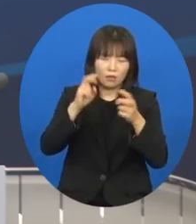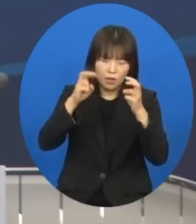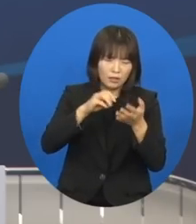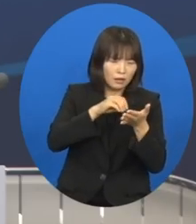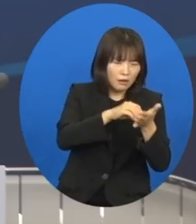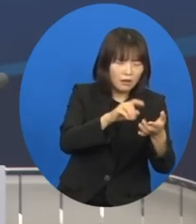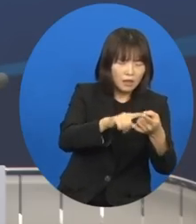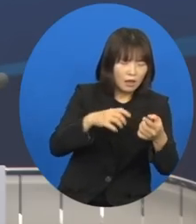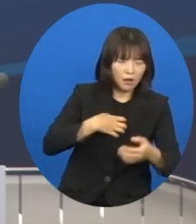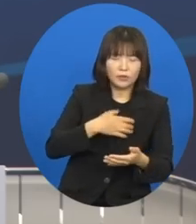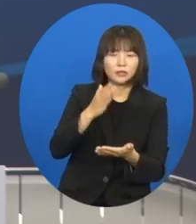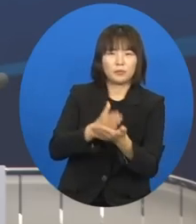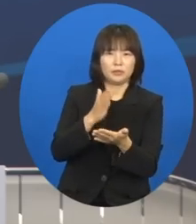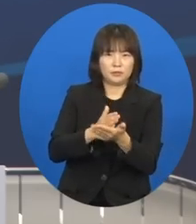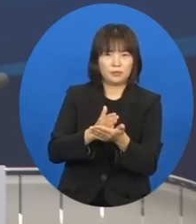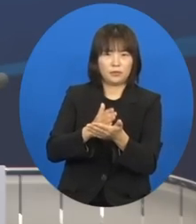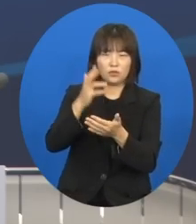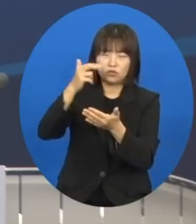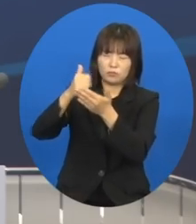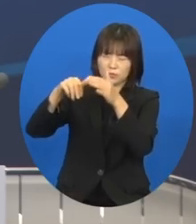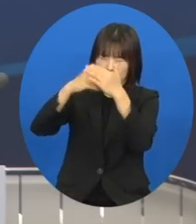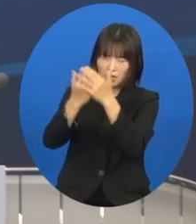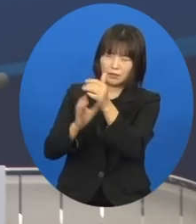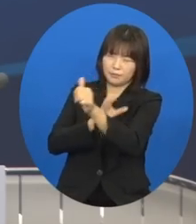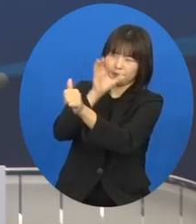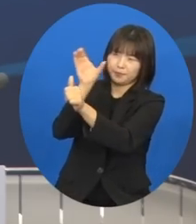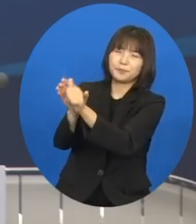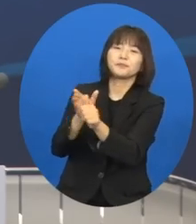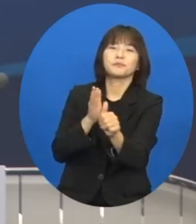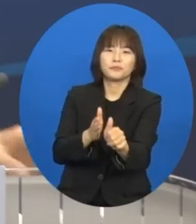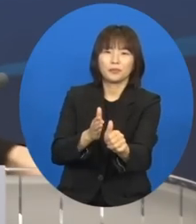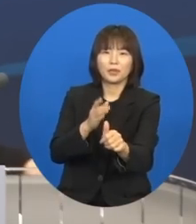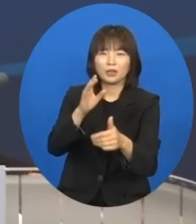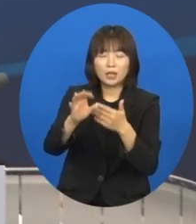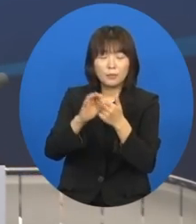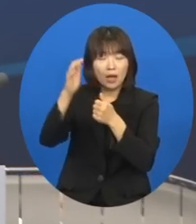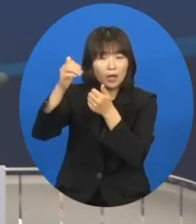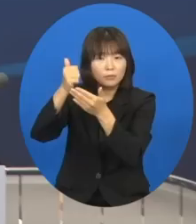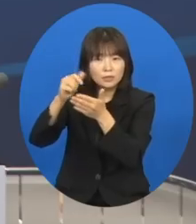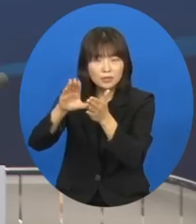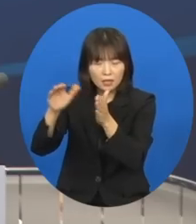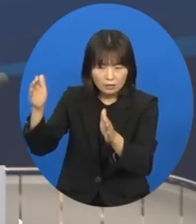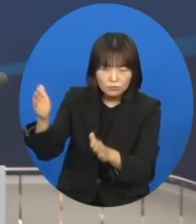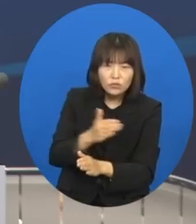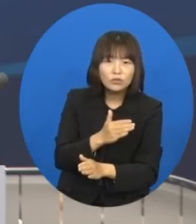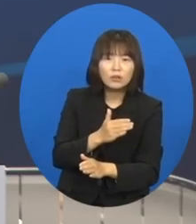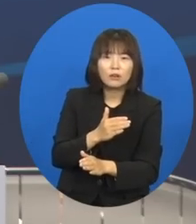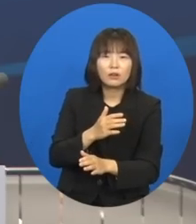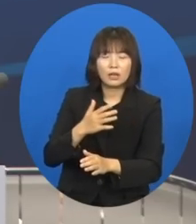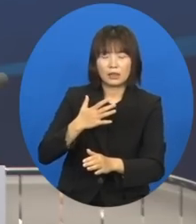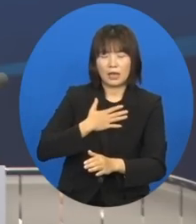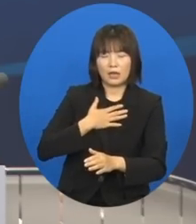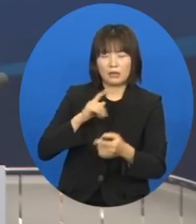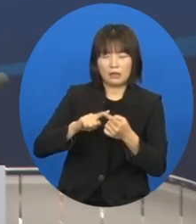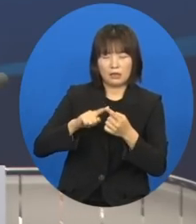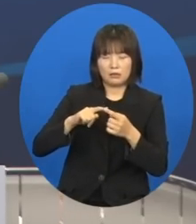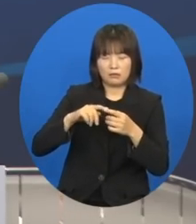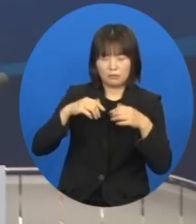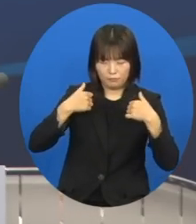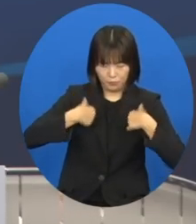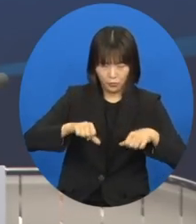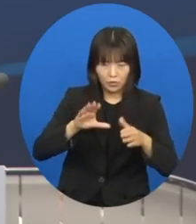마세요. 주님께 모든 문제를 내어 맡기세요. 그러면 하나님이 그때부터 나를 내려놓을 때 주님이